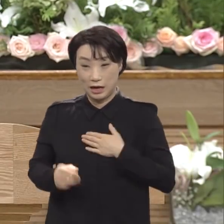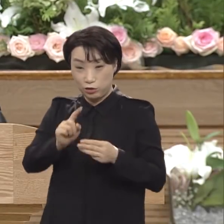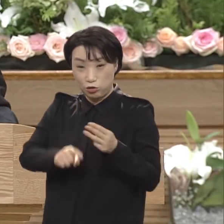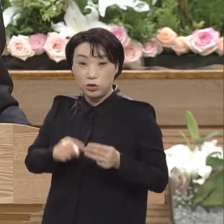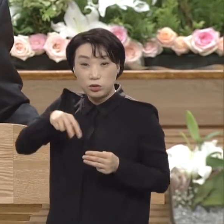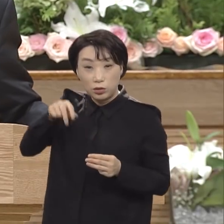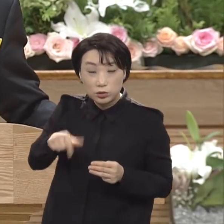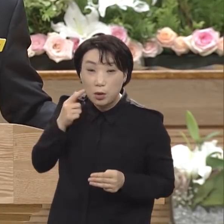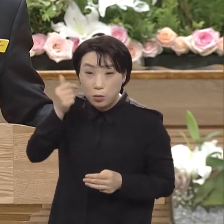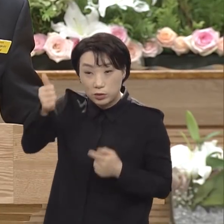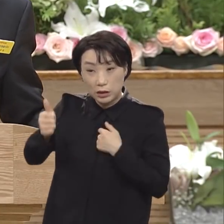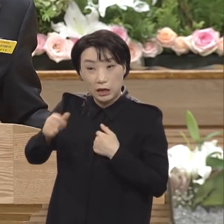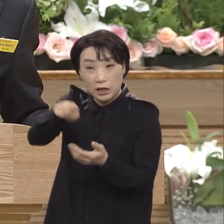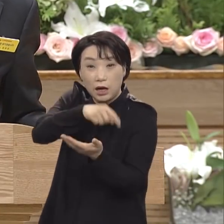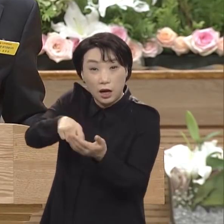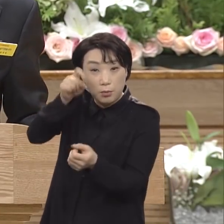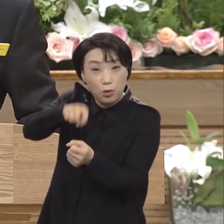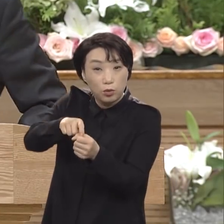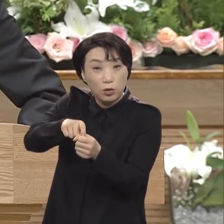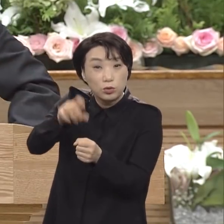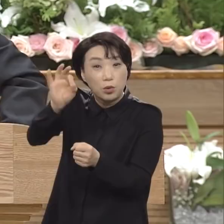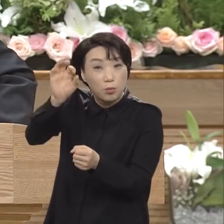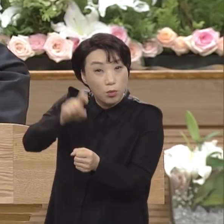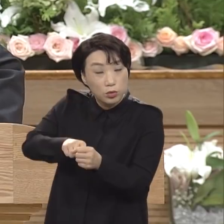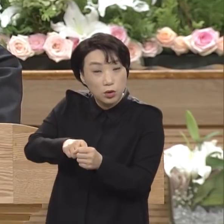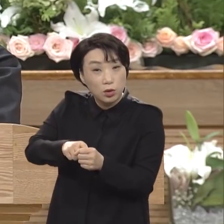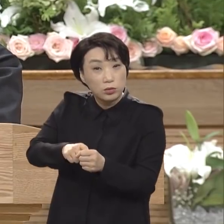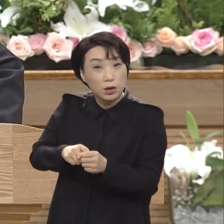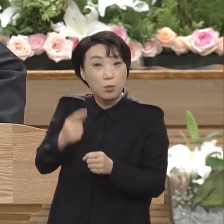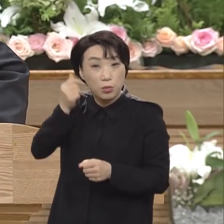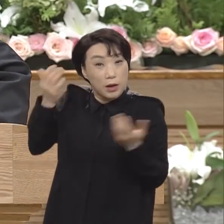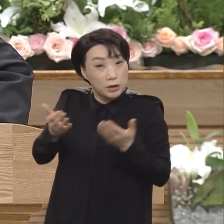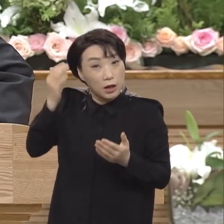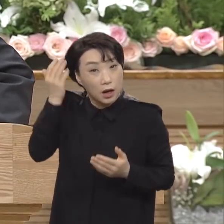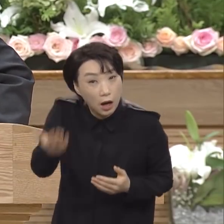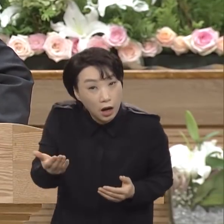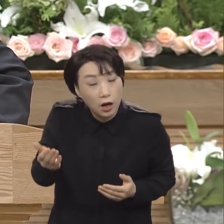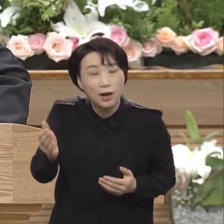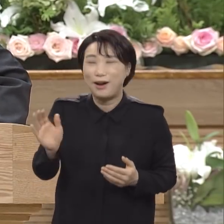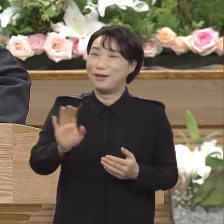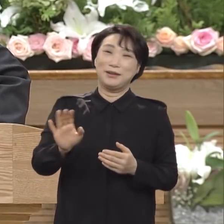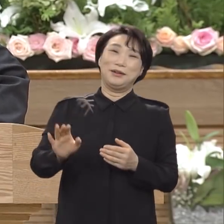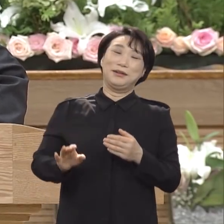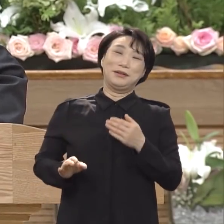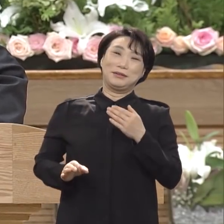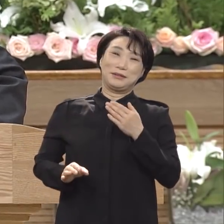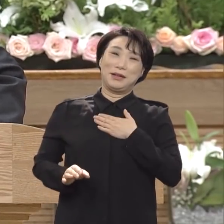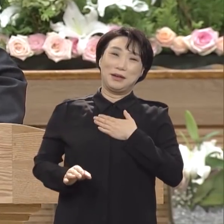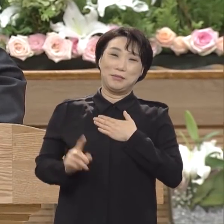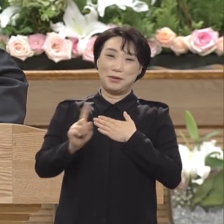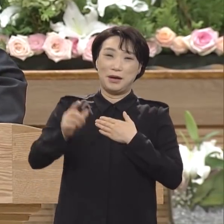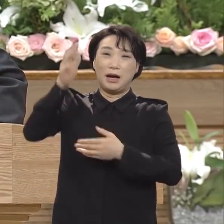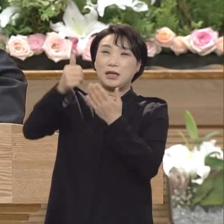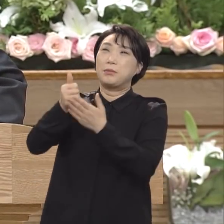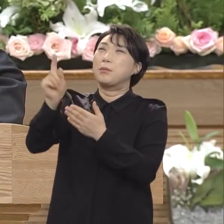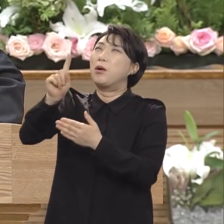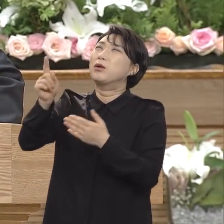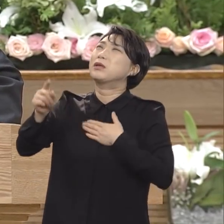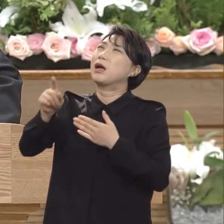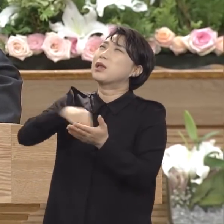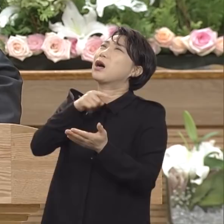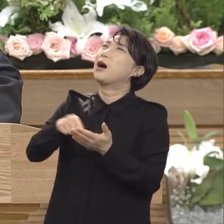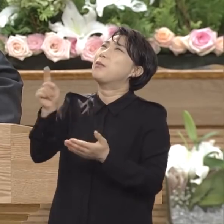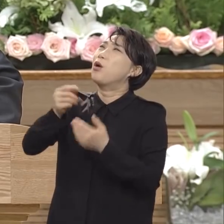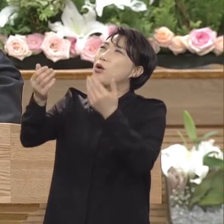목회하고 있습니까? 예, 저는 하나님께서 나에게 어떤 보상을 하지 않을지라도 나는